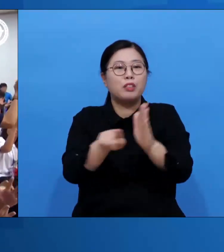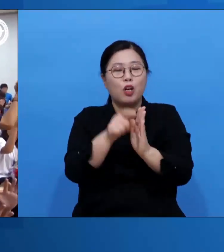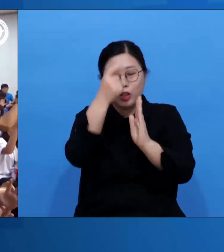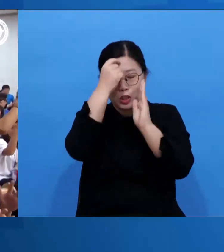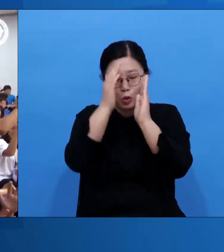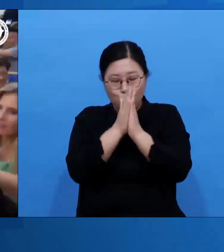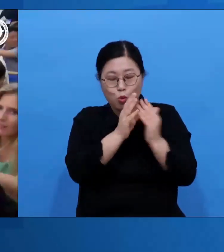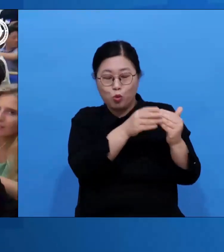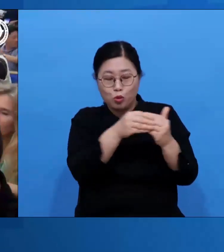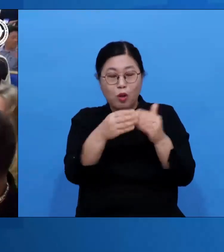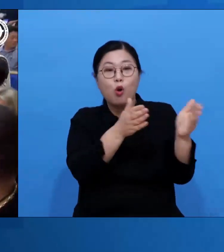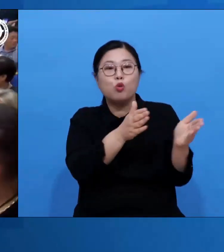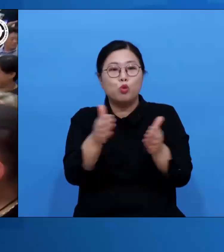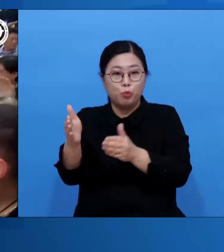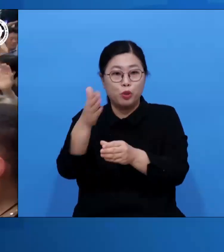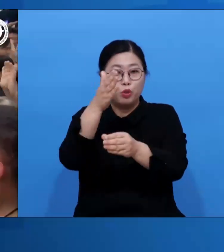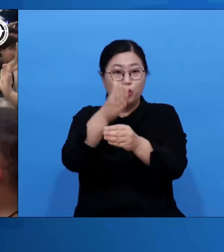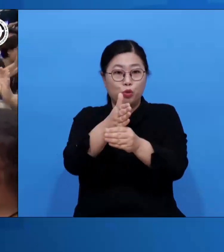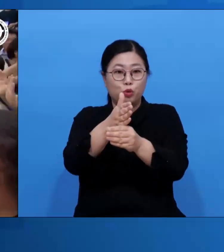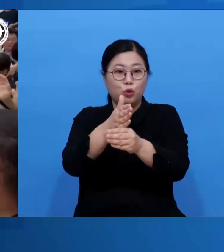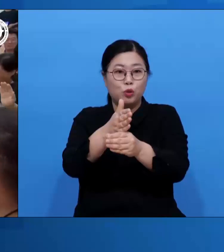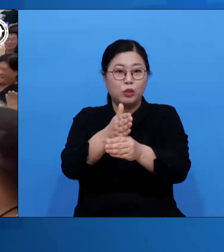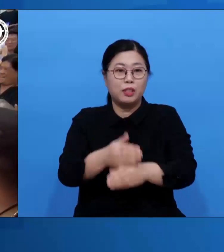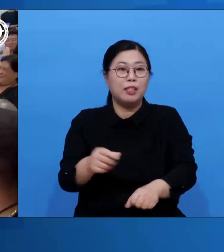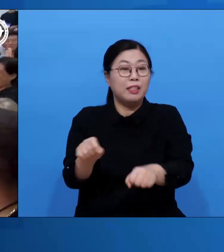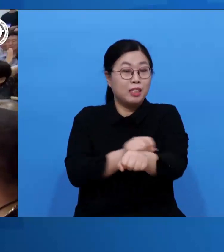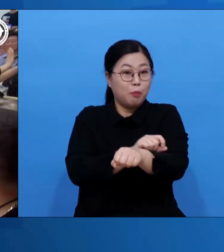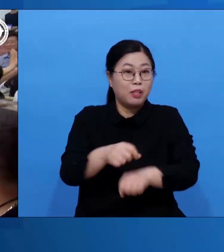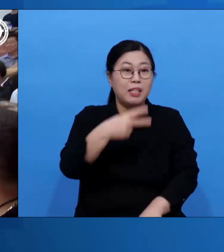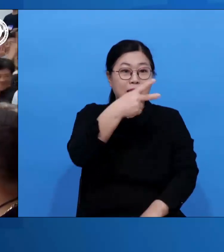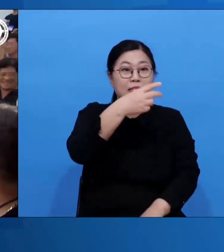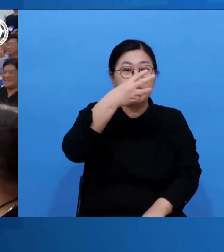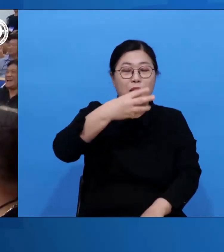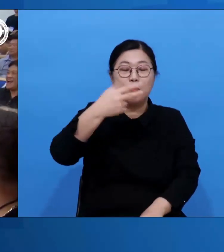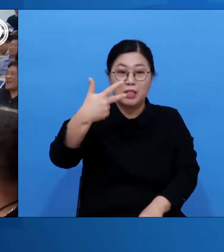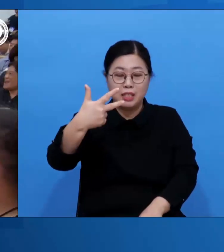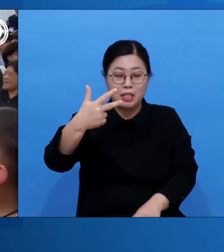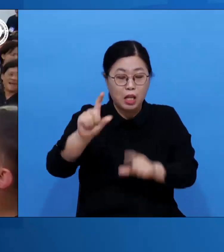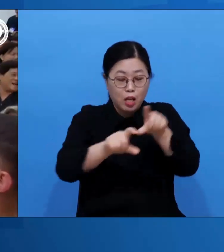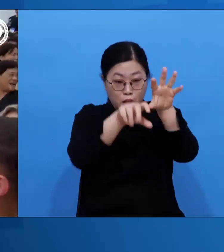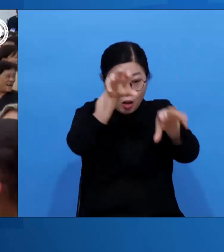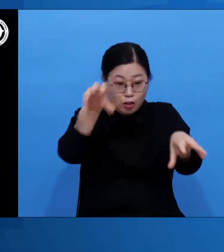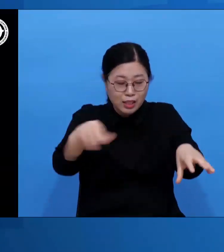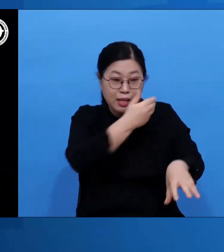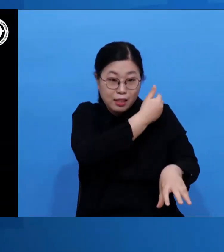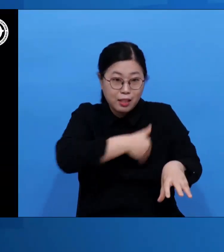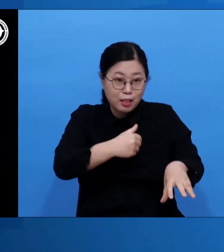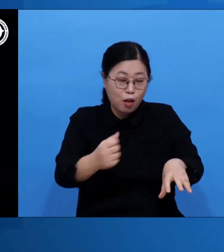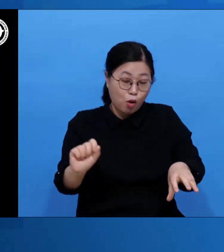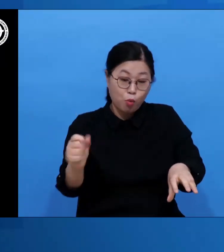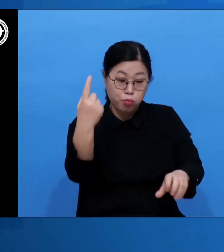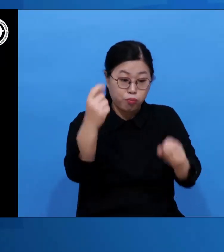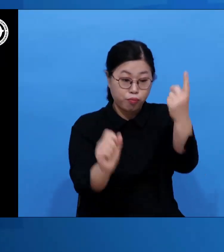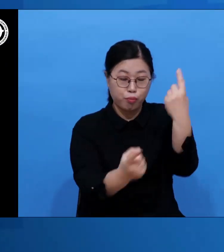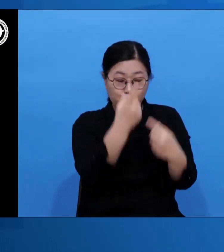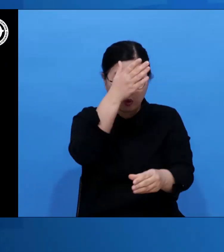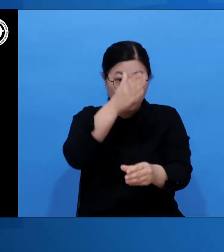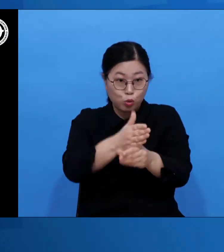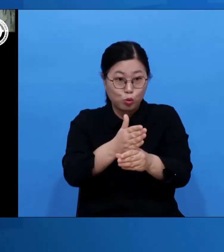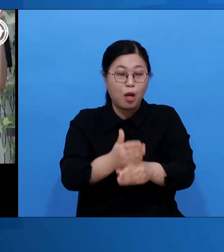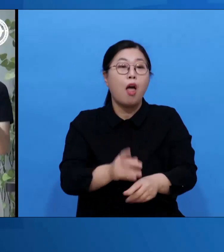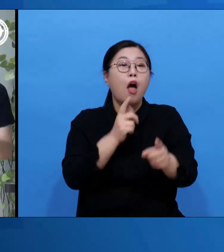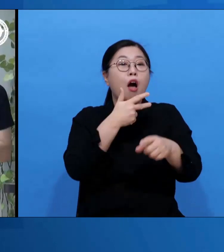있습니다. 특히 237 현장에 제자들이 일어나고 있어서 영어 수어와 일어